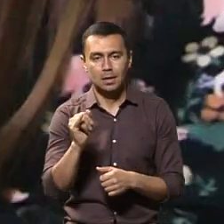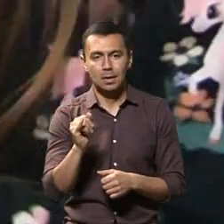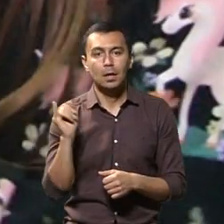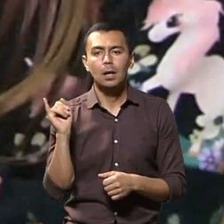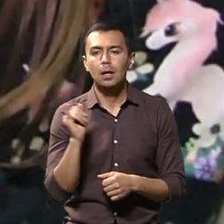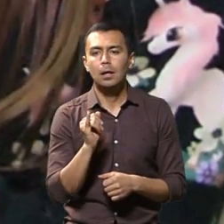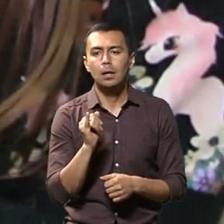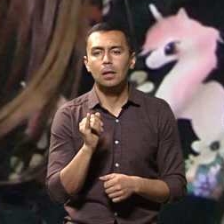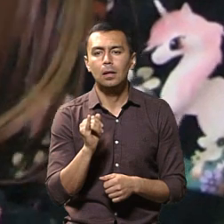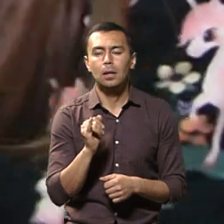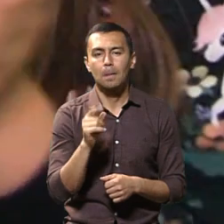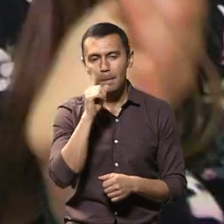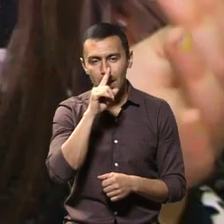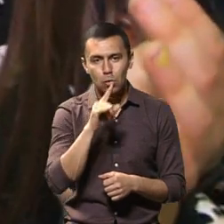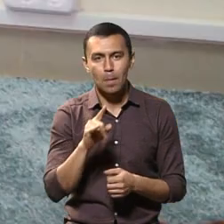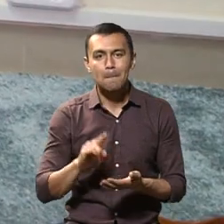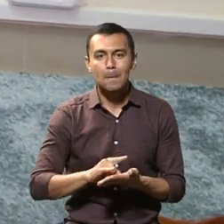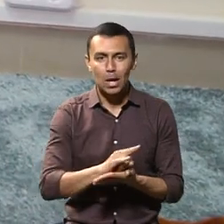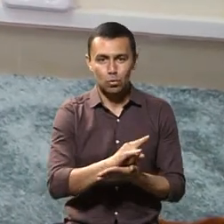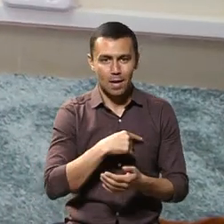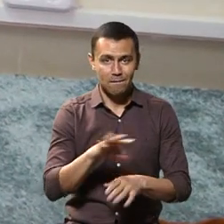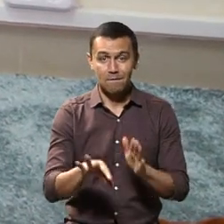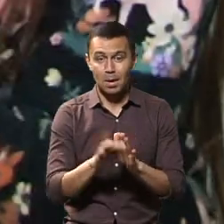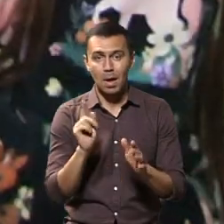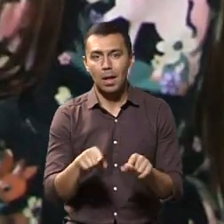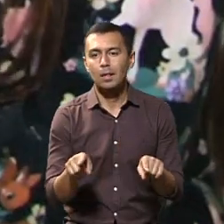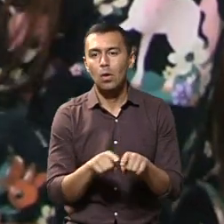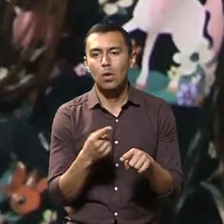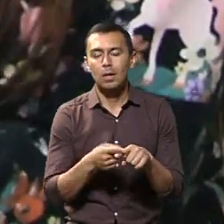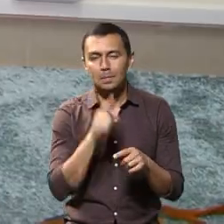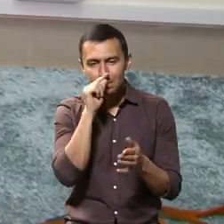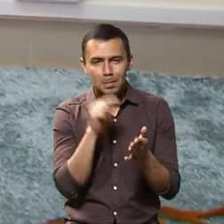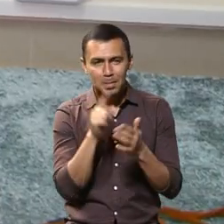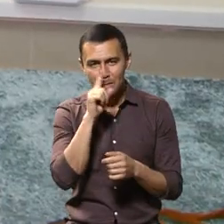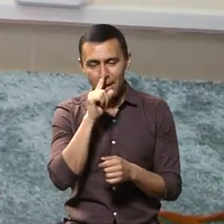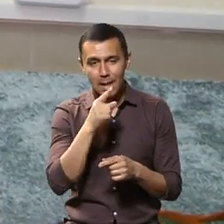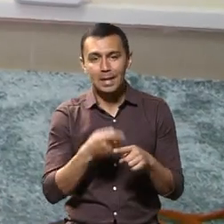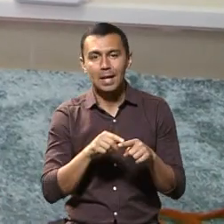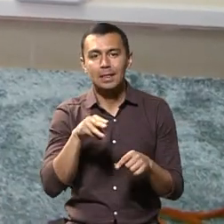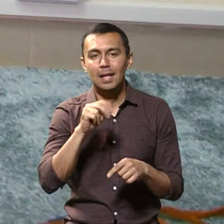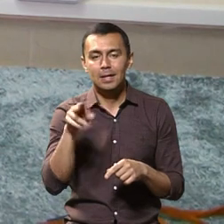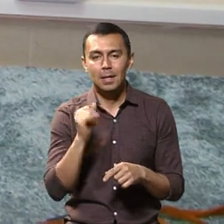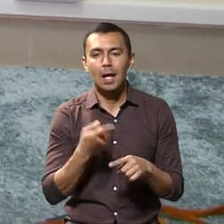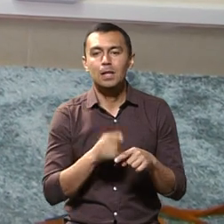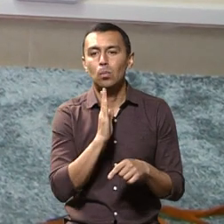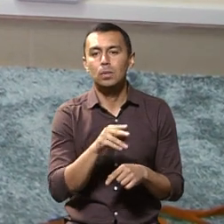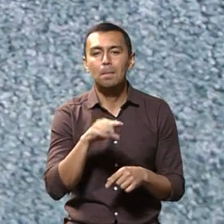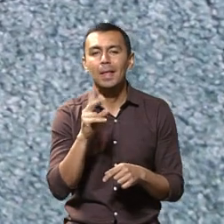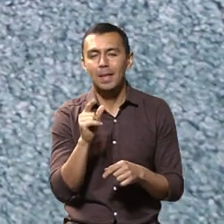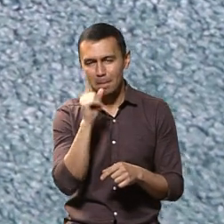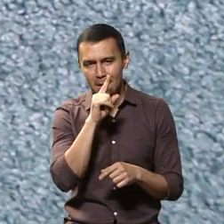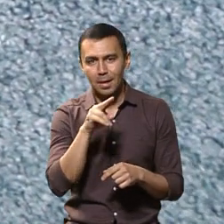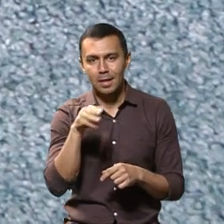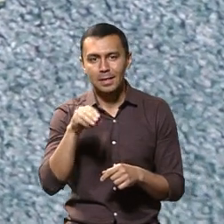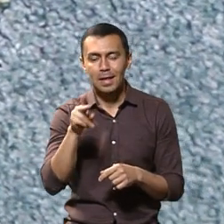маленьку мишку я вибрала, і такого цыпленка я вибрала. это Тедди, это будет мини-Тедди.